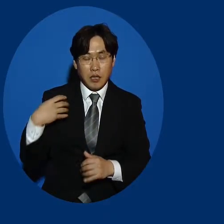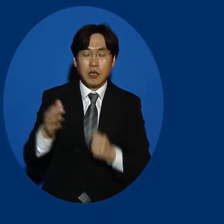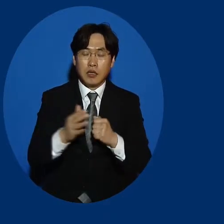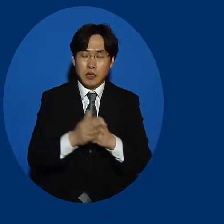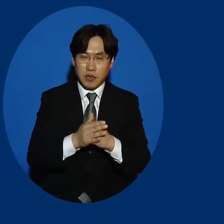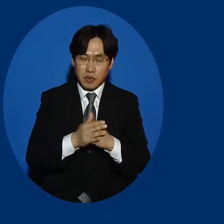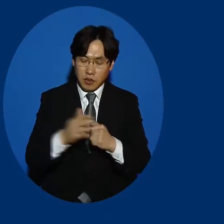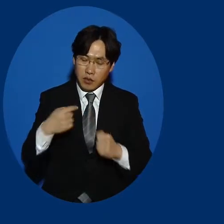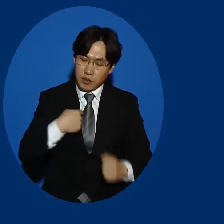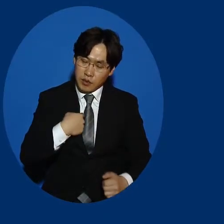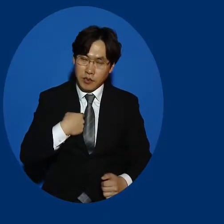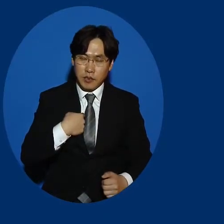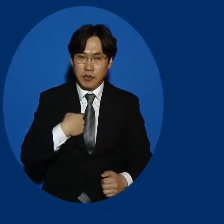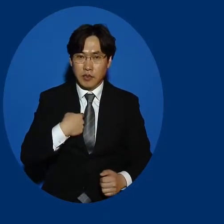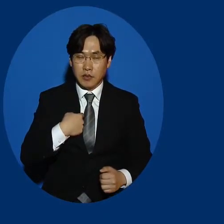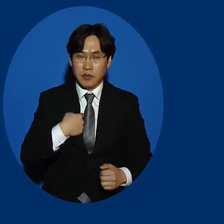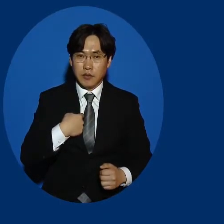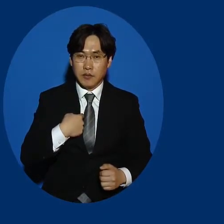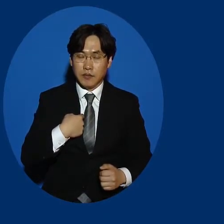그럼에도 불구하고